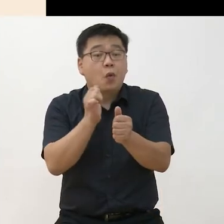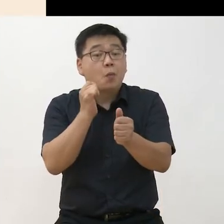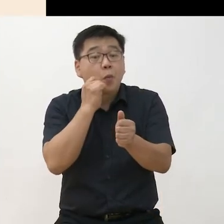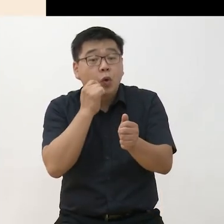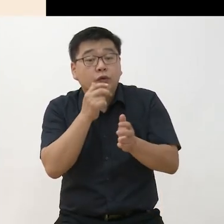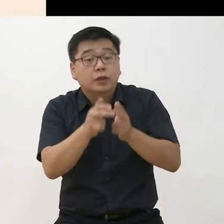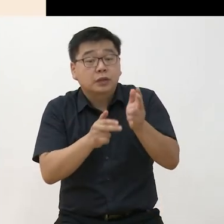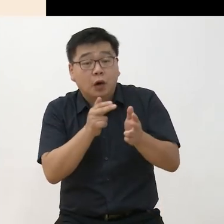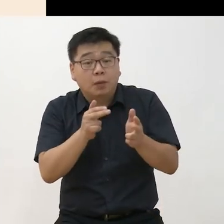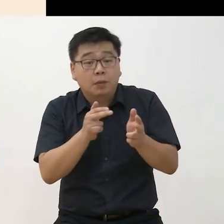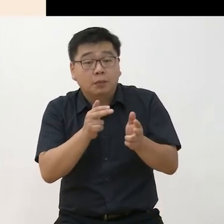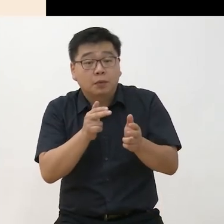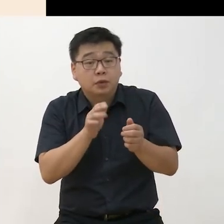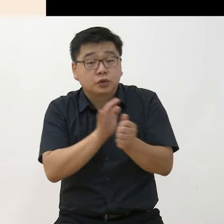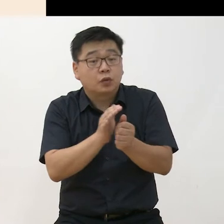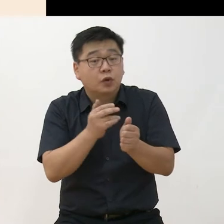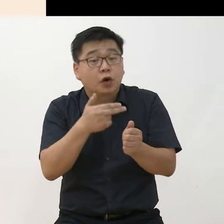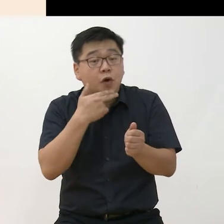없는 사업으로는